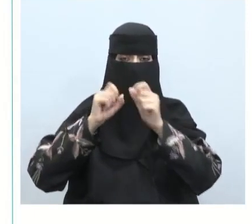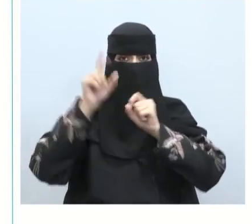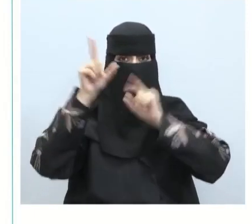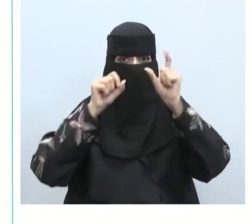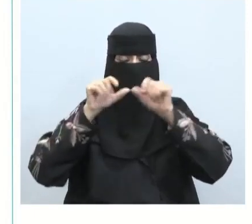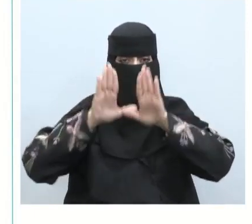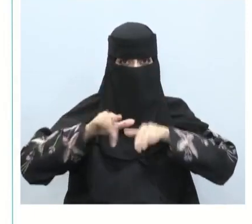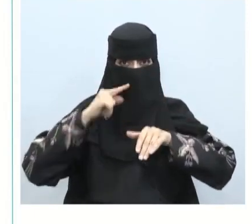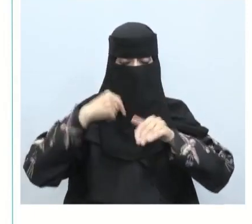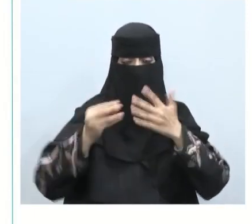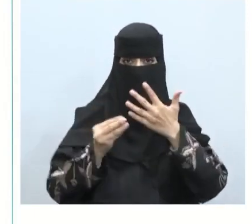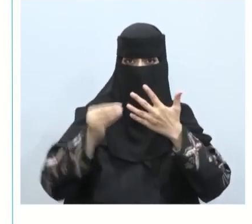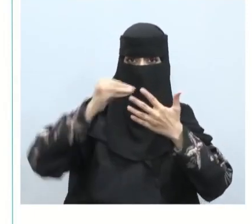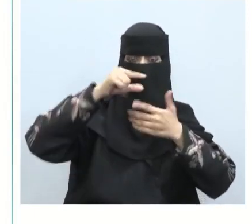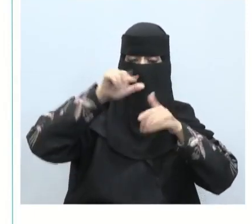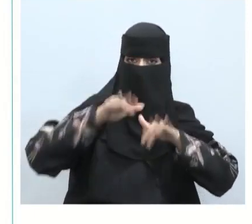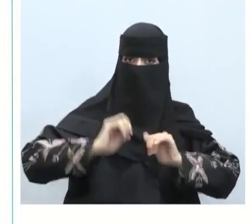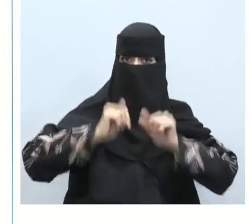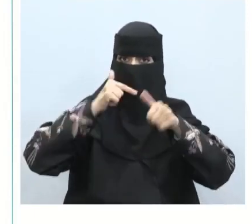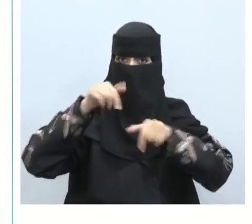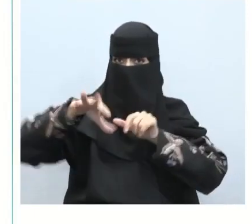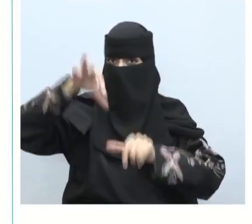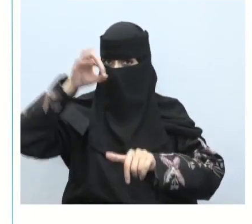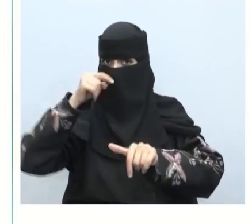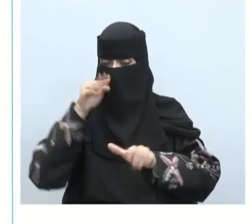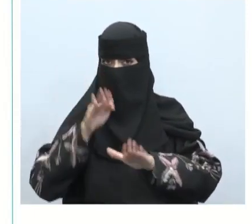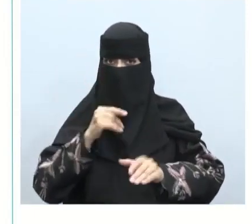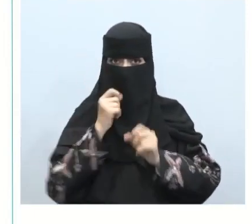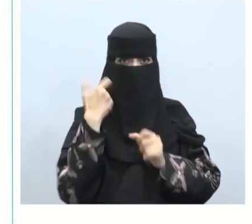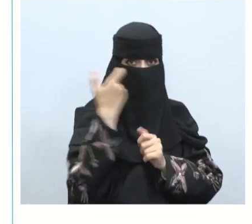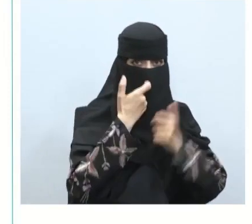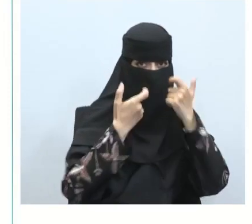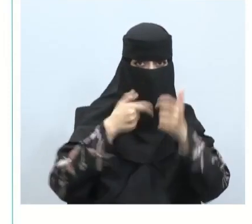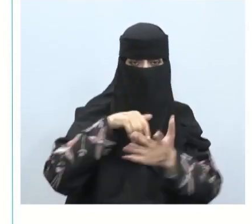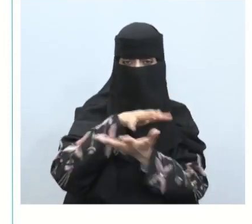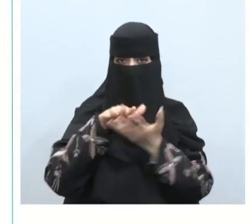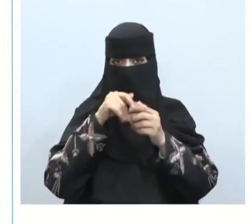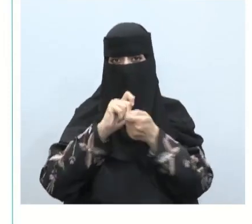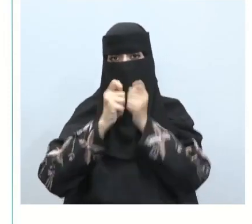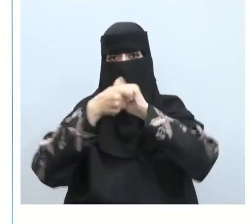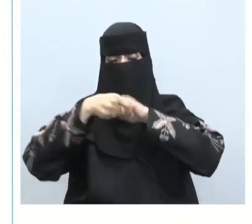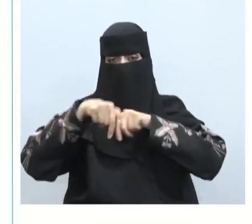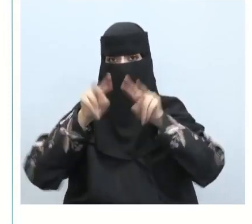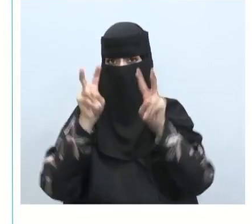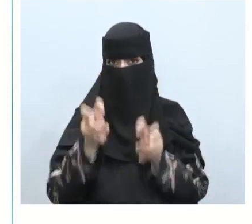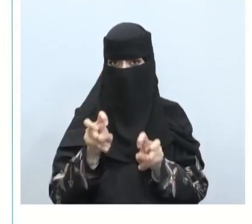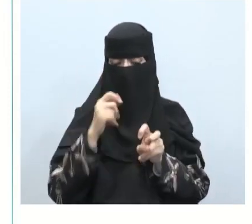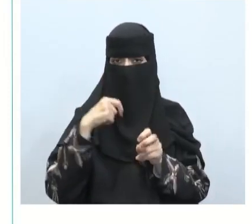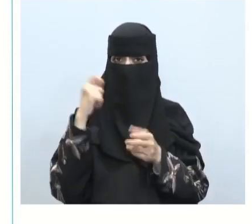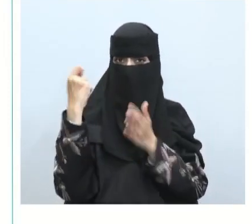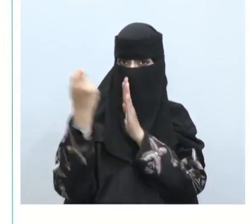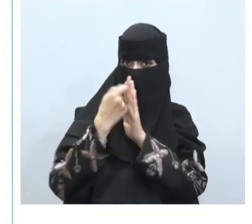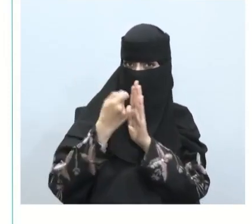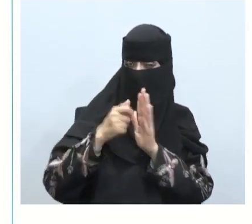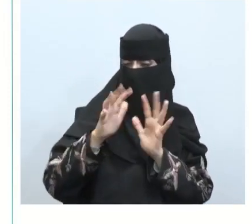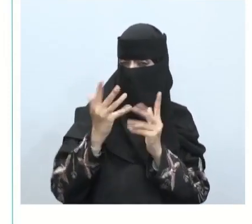والعثور على الخطوات التي يمكنه اتخاذها لاستكشاف المشكله واصلاحها اكتب ما